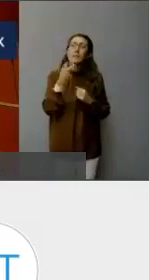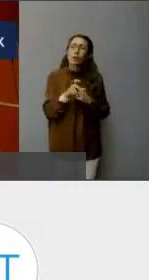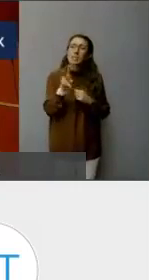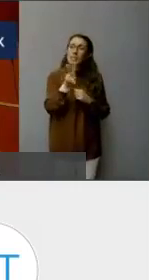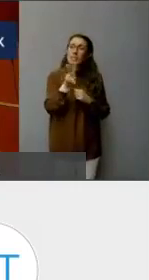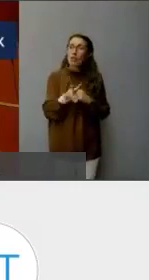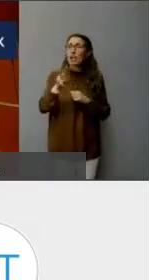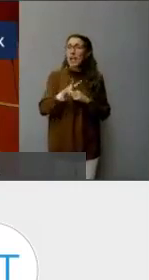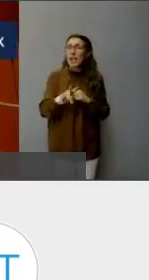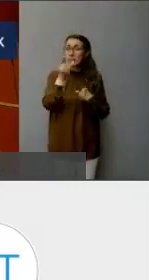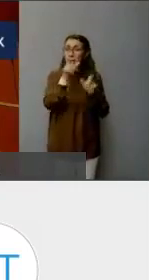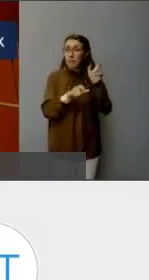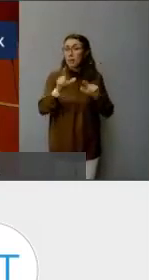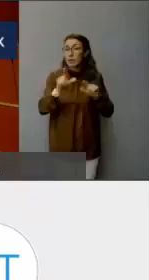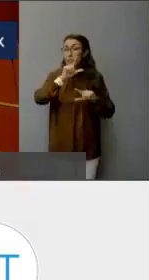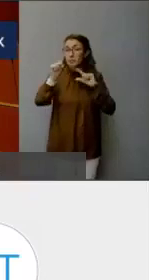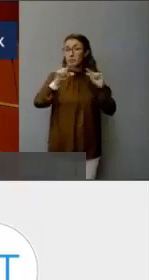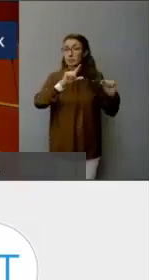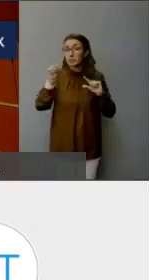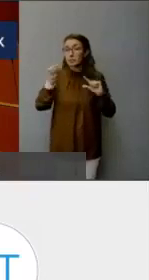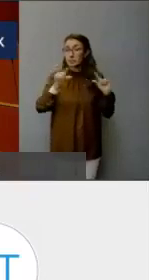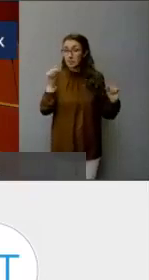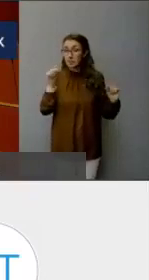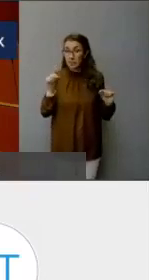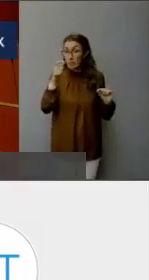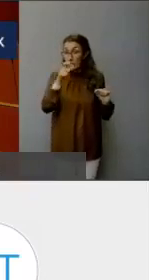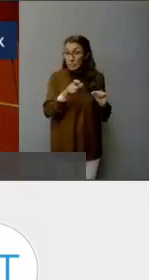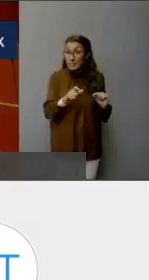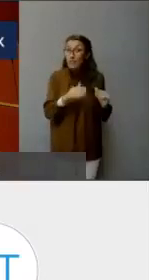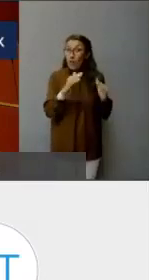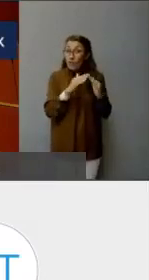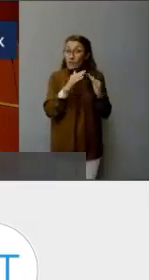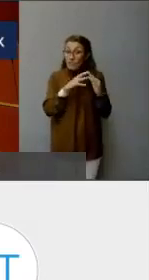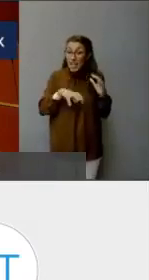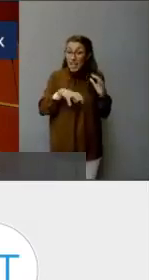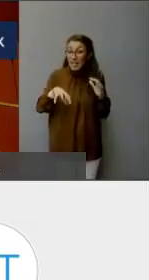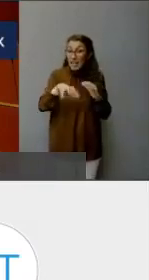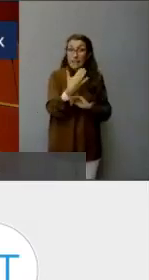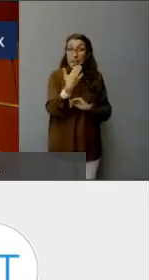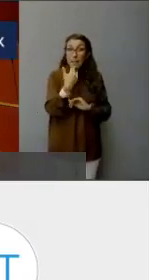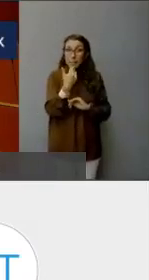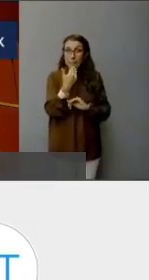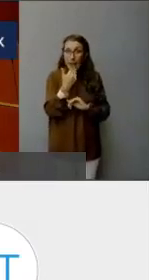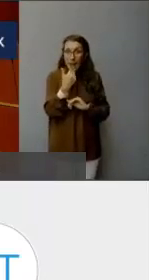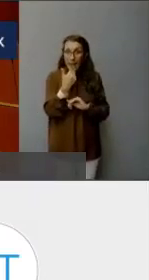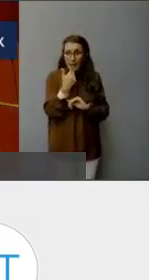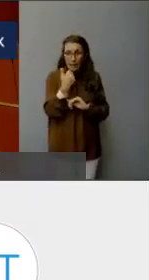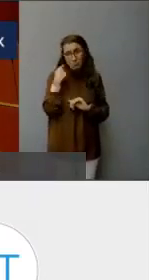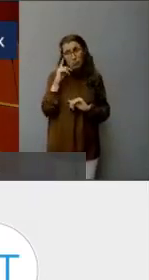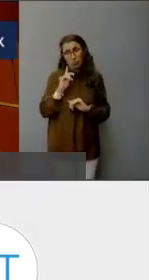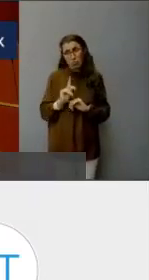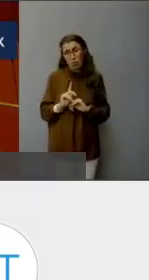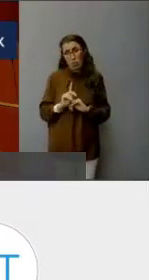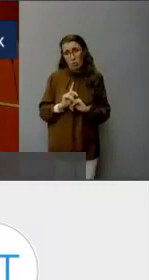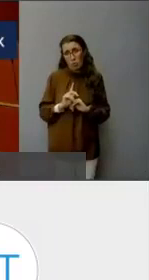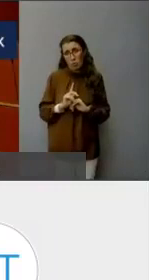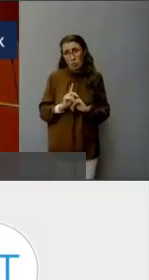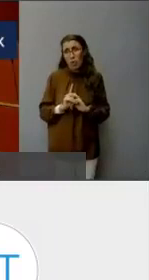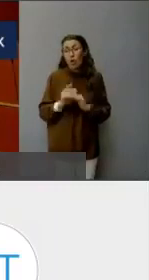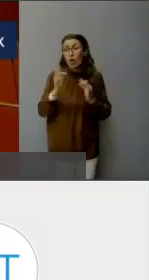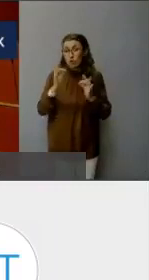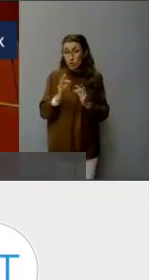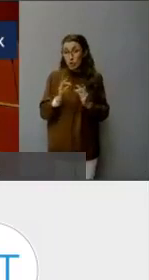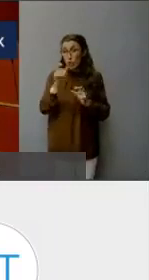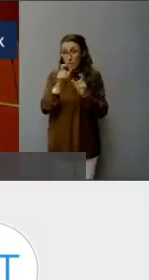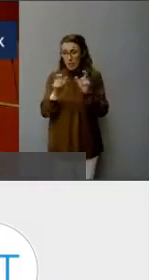non è che non ma che mancano le villette credo che non ci sia nessuno di quelli che sono andati via dalla vesima perché volevano costruire una